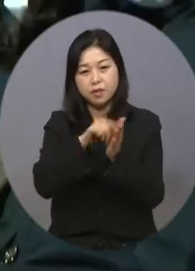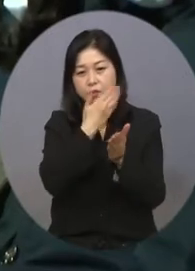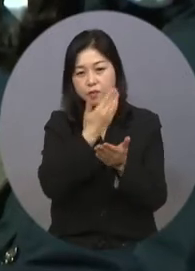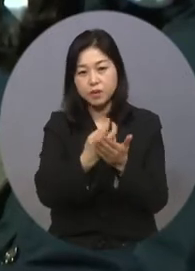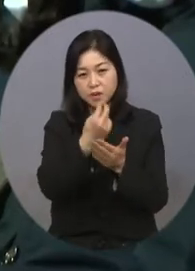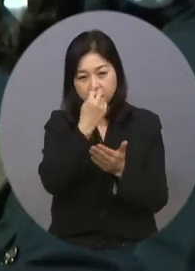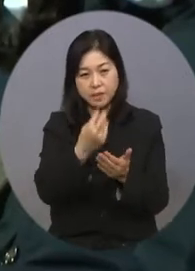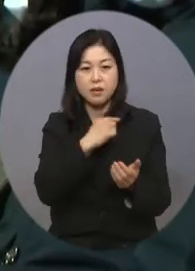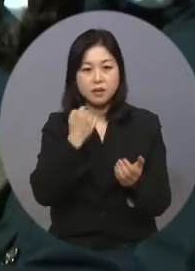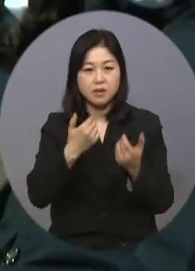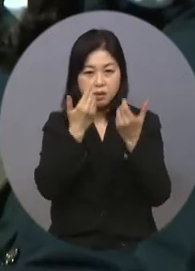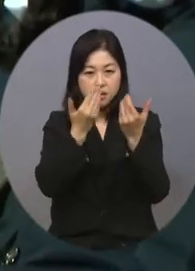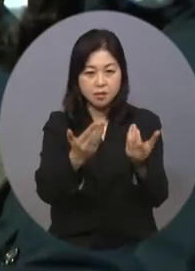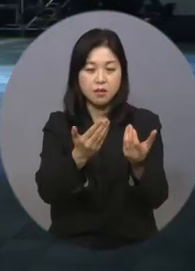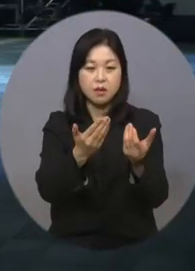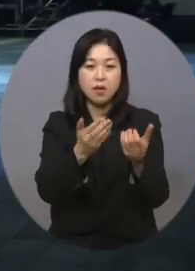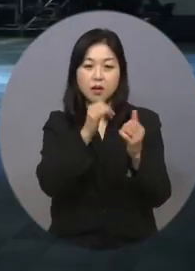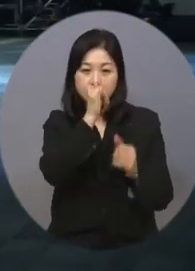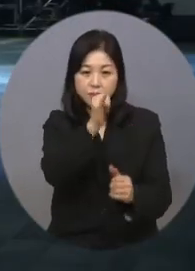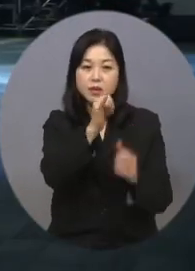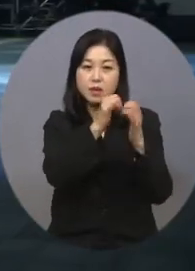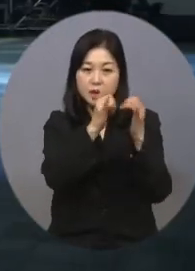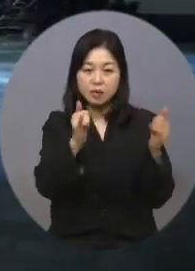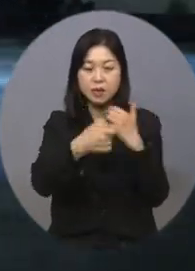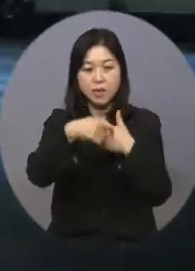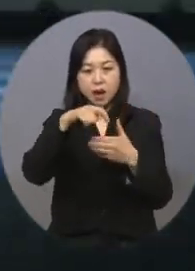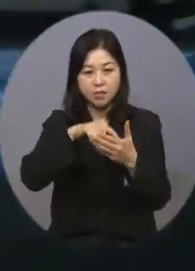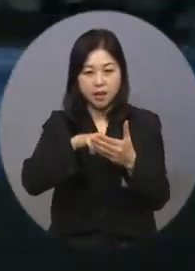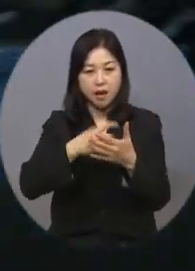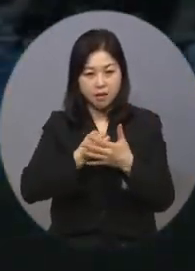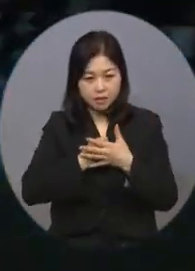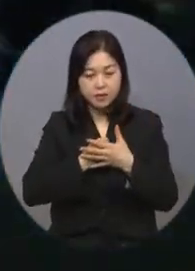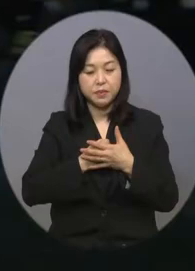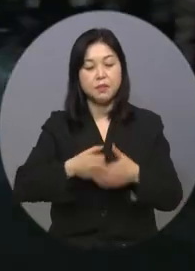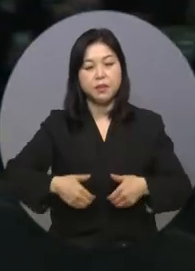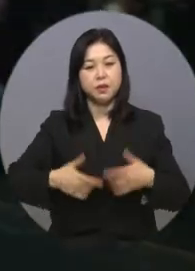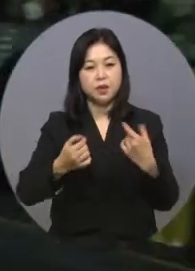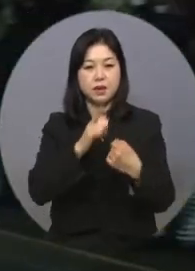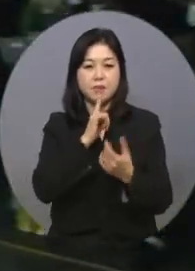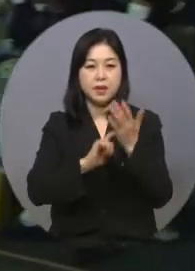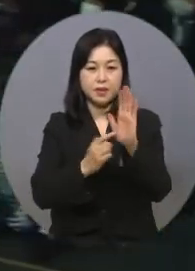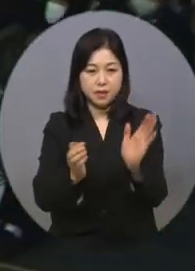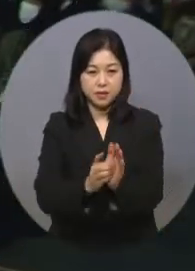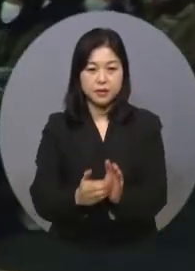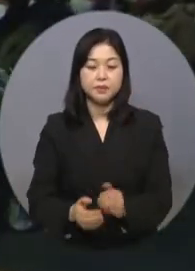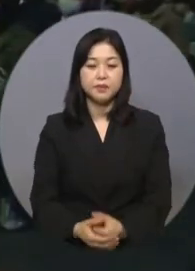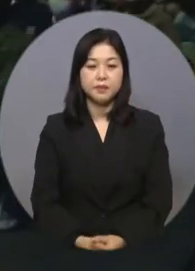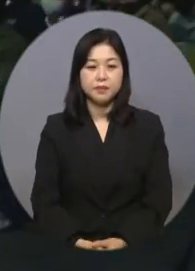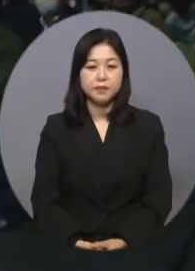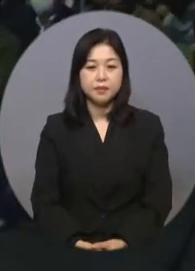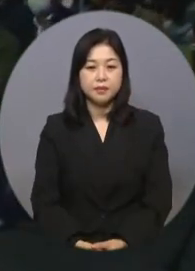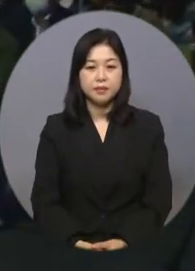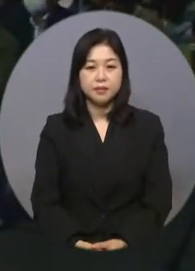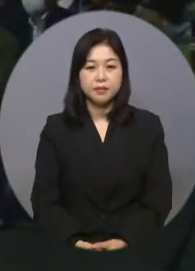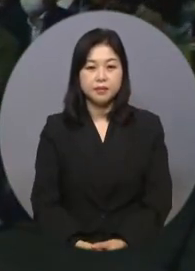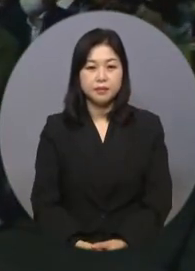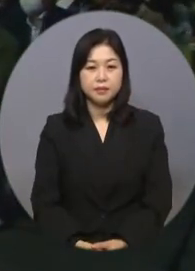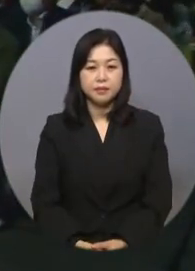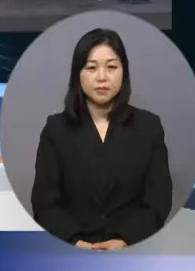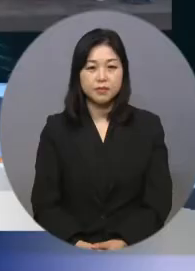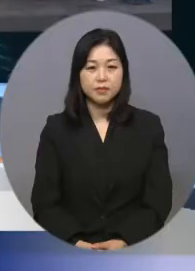바쳤던 영웅들을 가슴 깊이 새기는 시간이 되길 바란다고 밝혔습니다. 지금까지 복지TV 부산방송 황경양입니다.